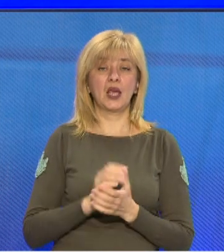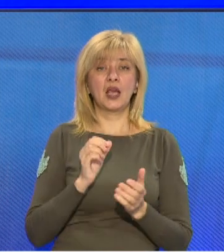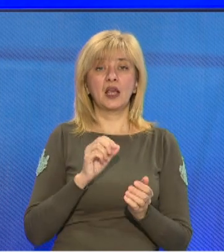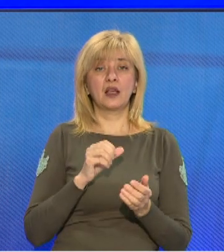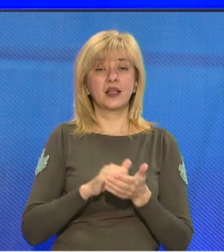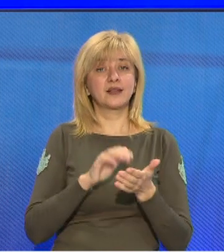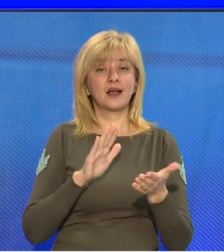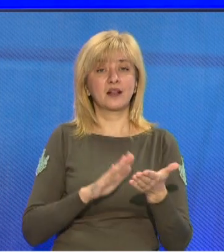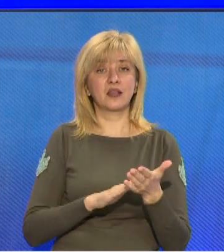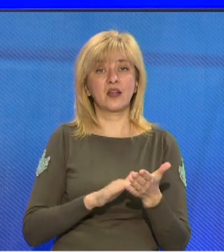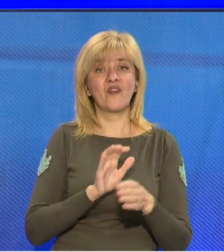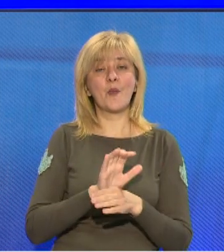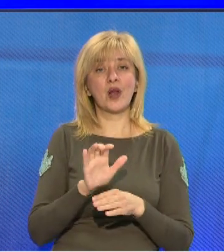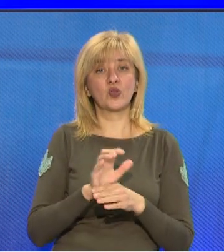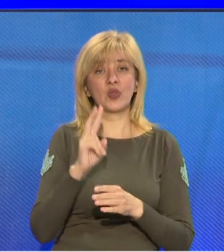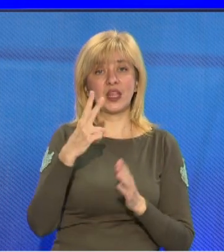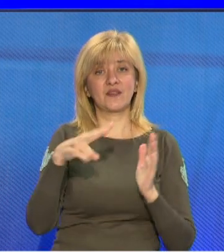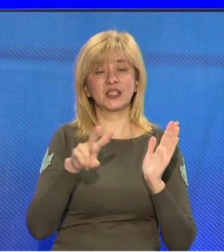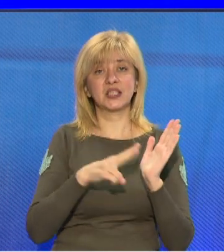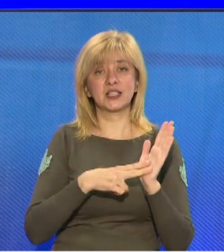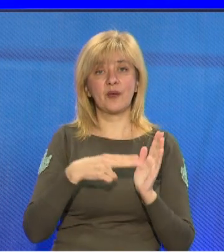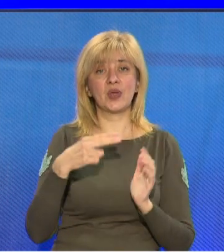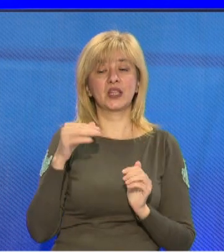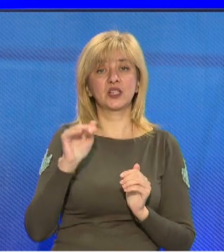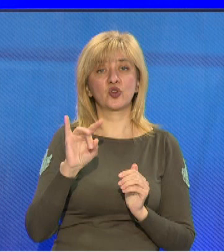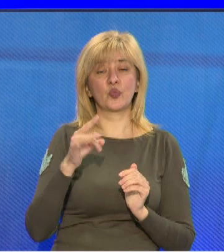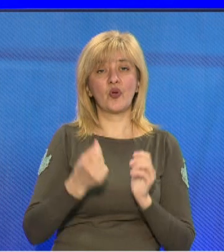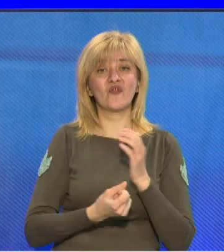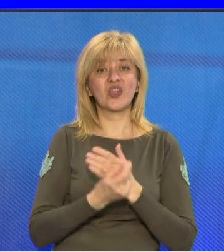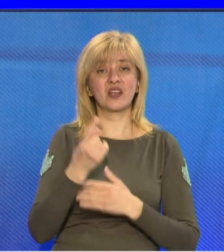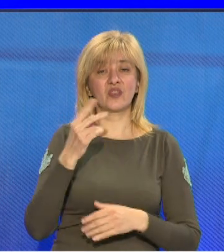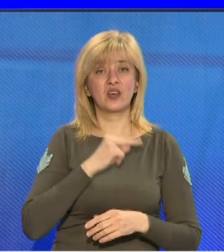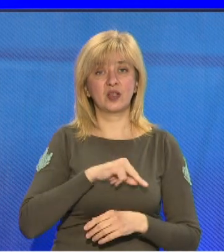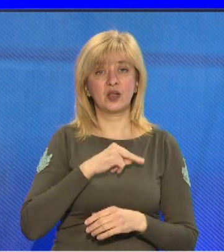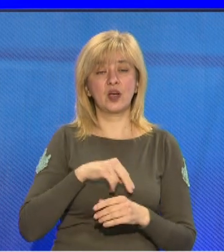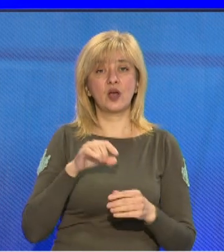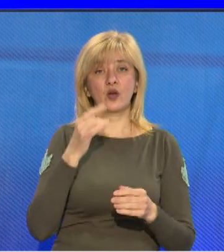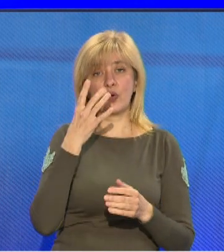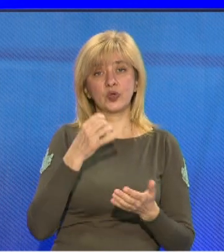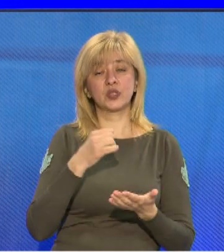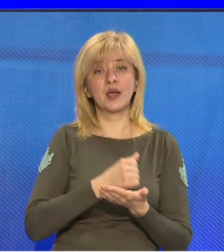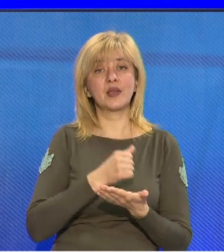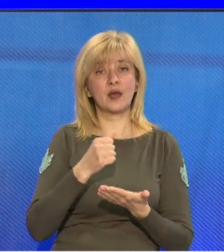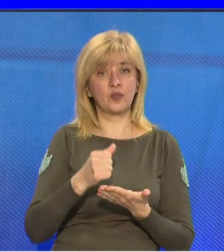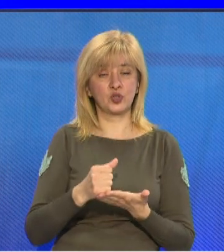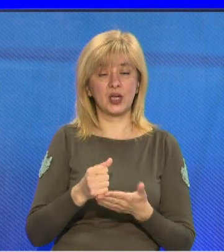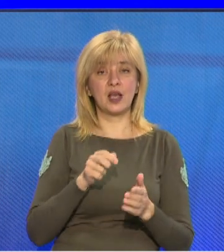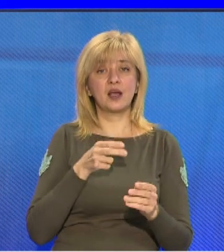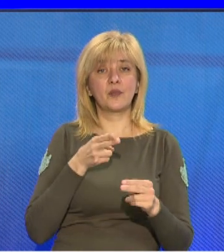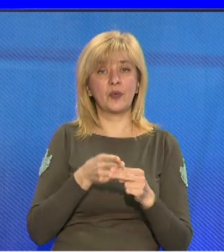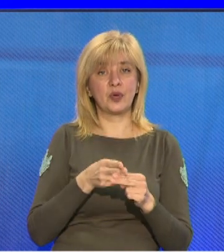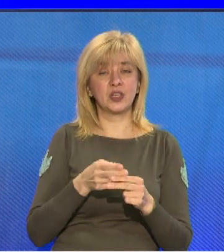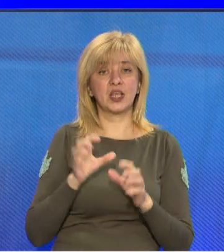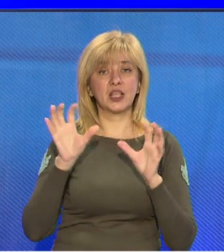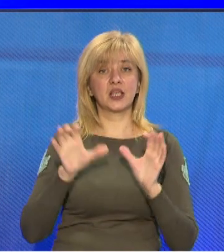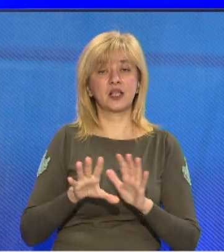Незадекларованная продукция на 27 тысяч рублей выявлена супрацоўниками Гродзенской региональной мытни. Таким чином припынена незаконная спроба